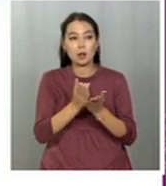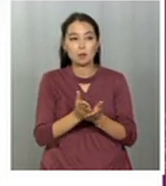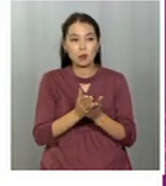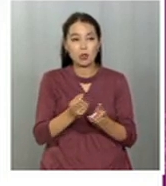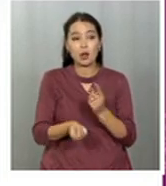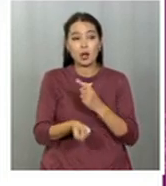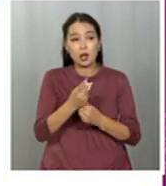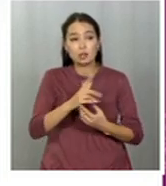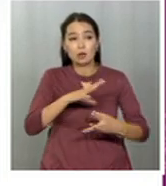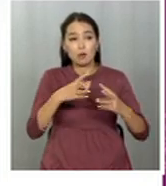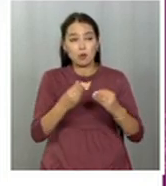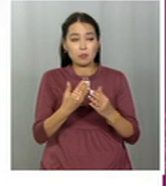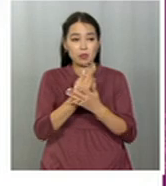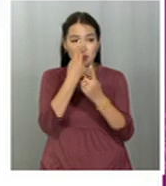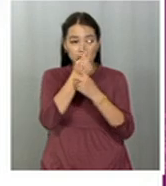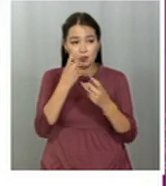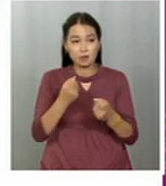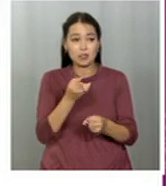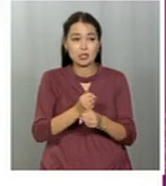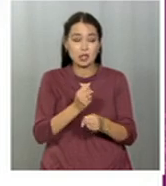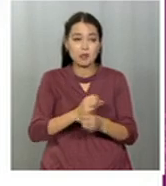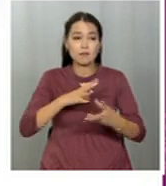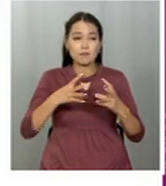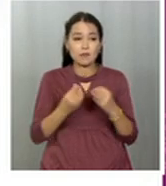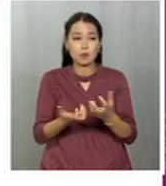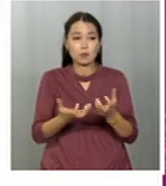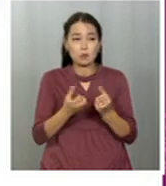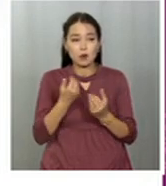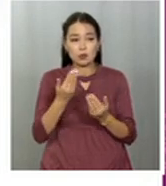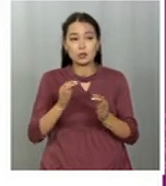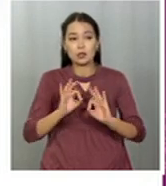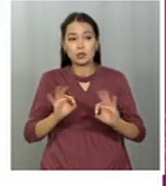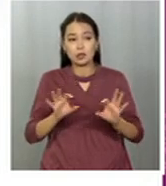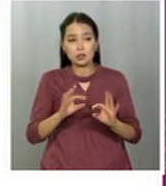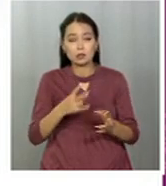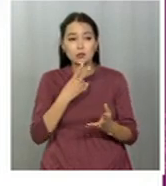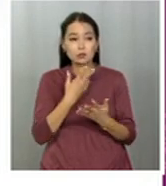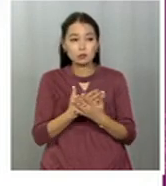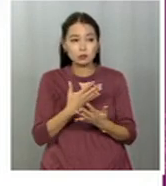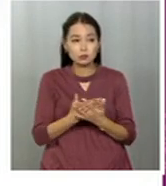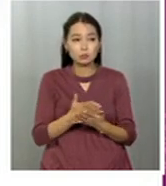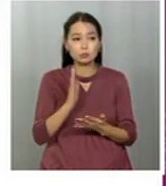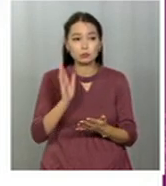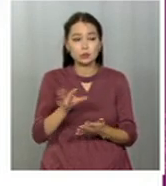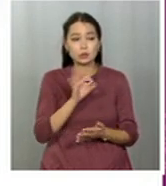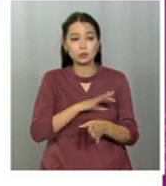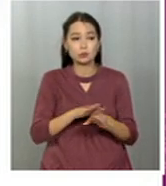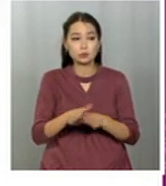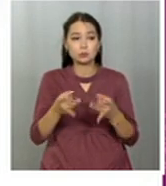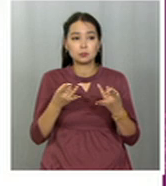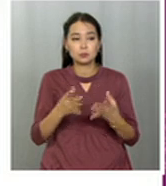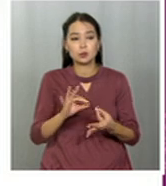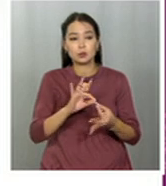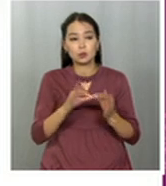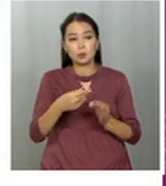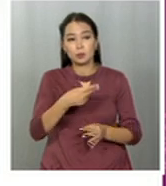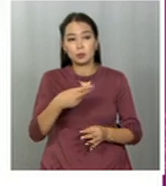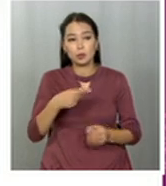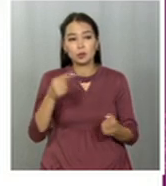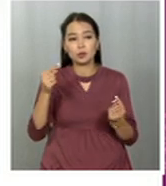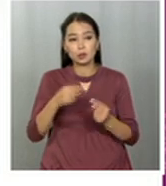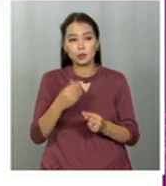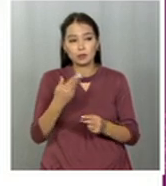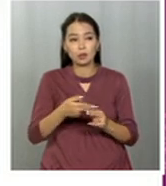информацию, сделайте выводы на основе полученных сведений, выражая собственное мнение. Используйте простые и сложные